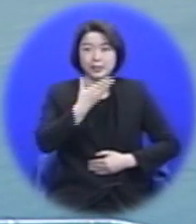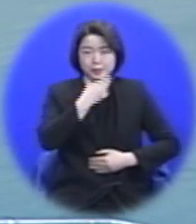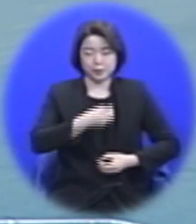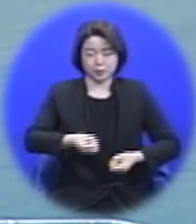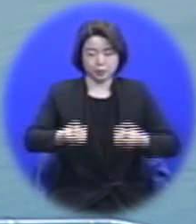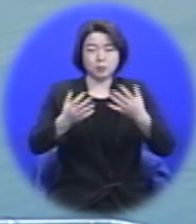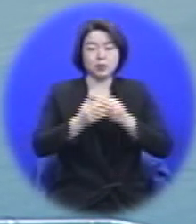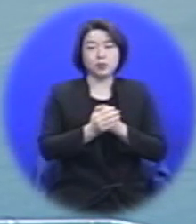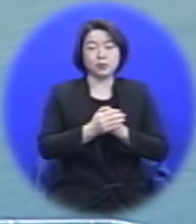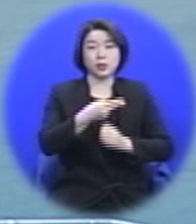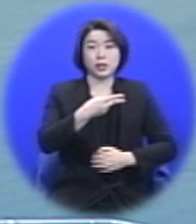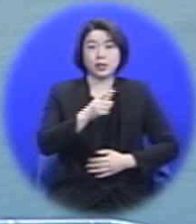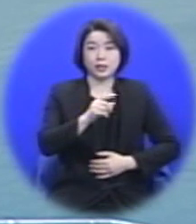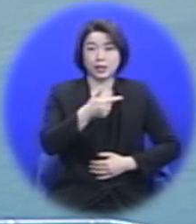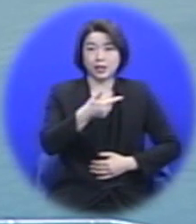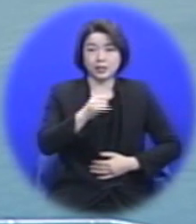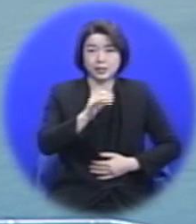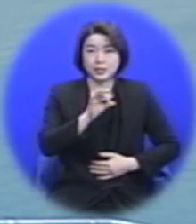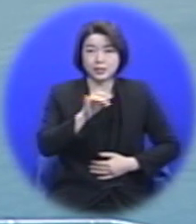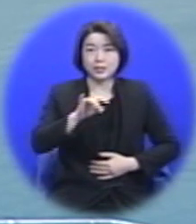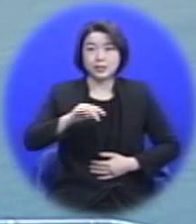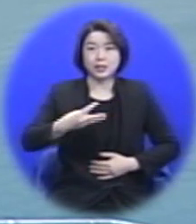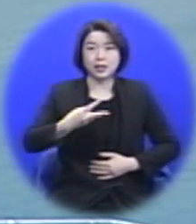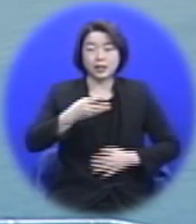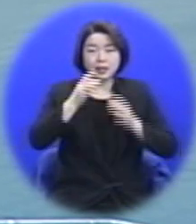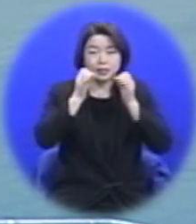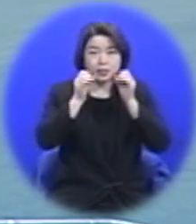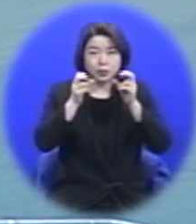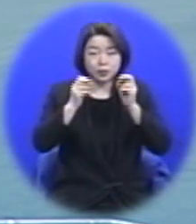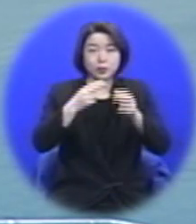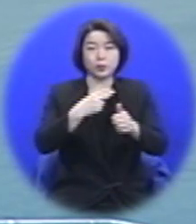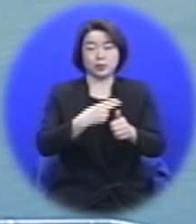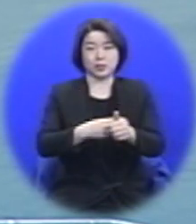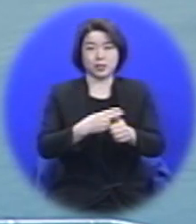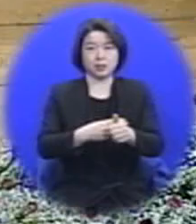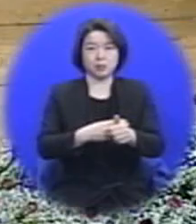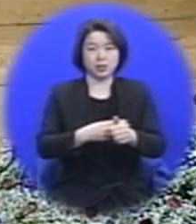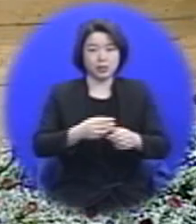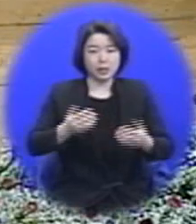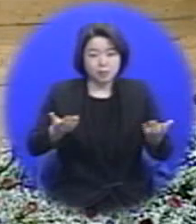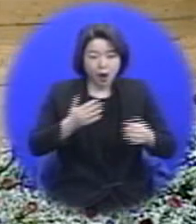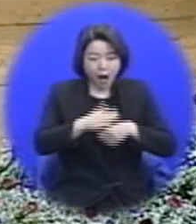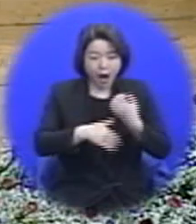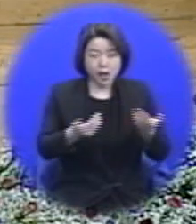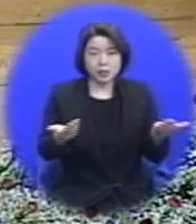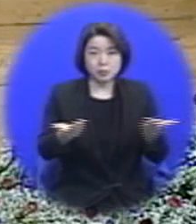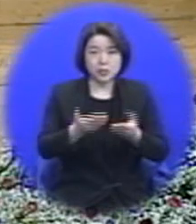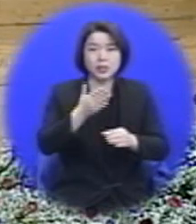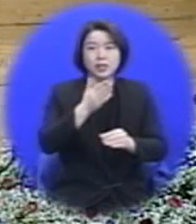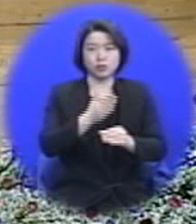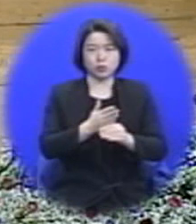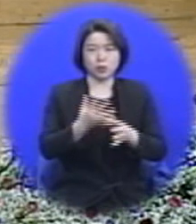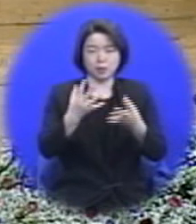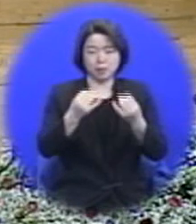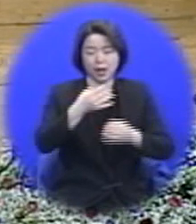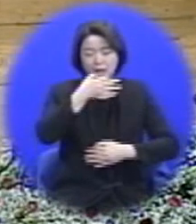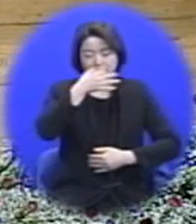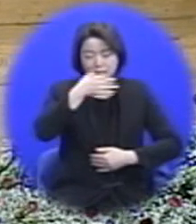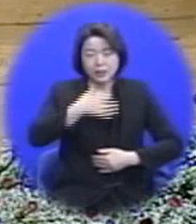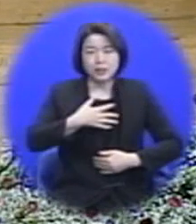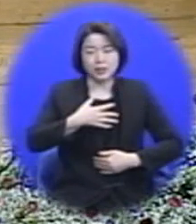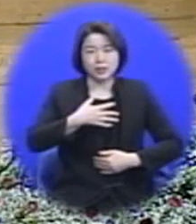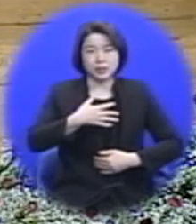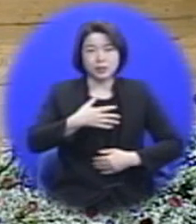선교사님이 사역을 하시다가 참 힘든 일이 많이 겹쳐서 왜 나만 이렇게 힘든가